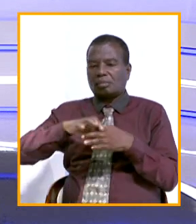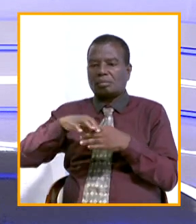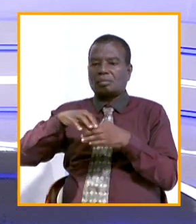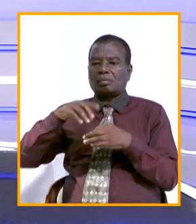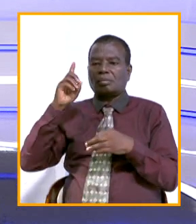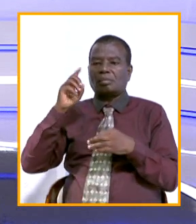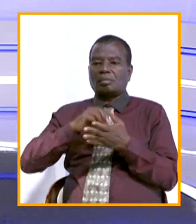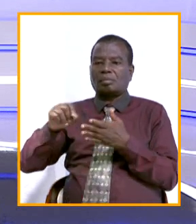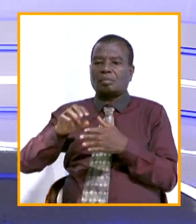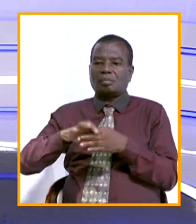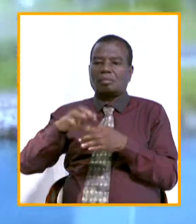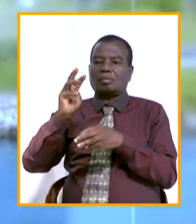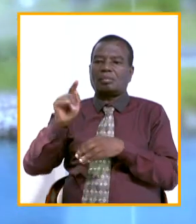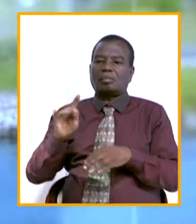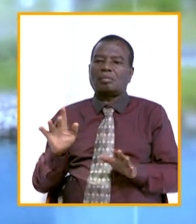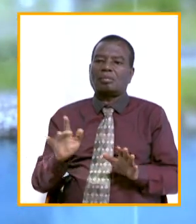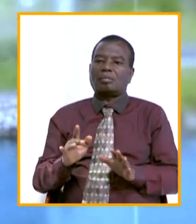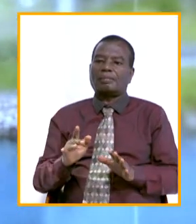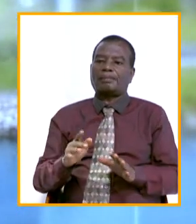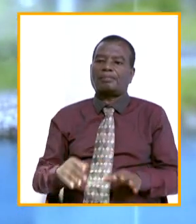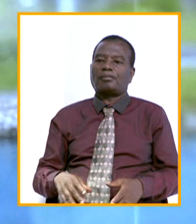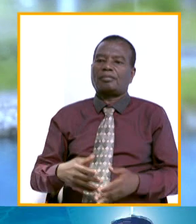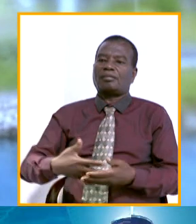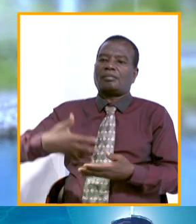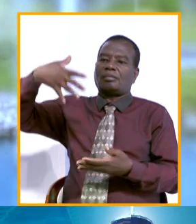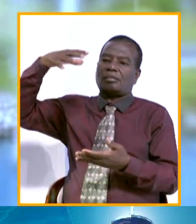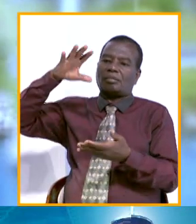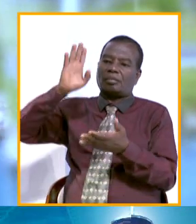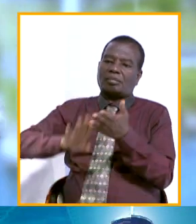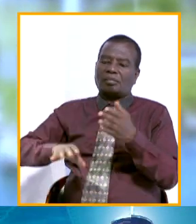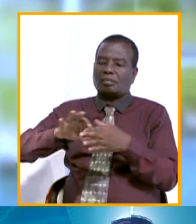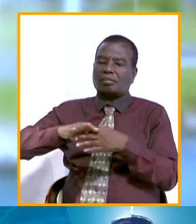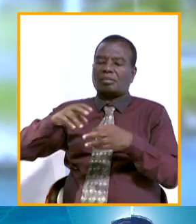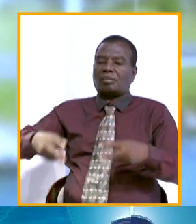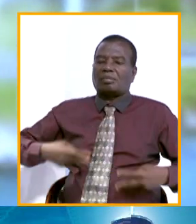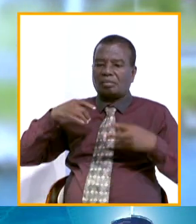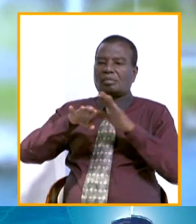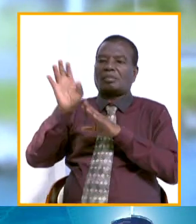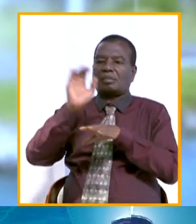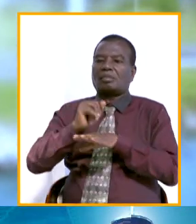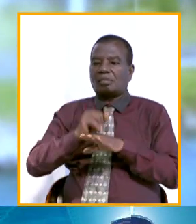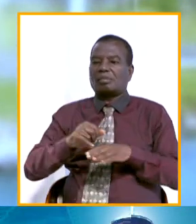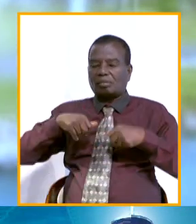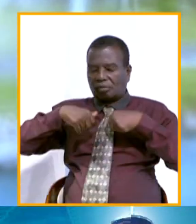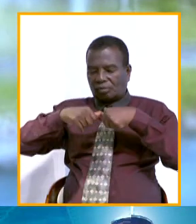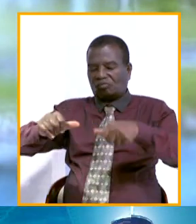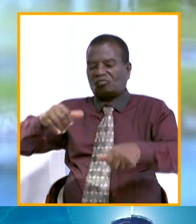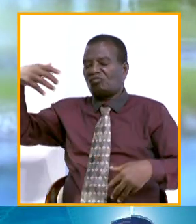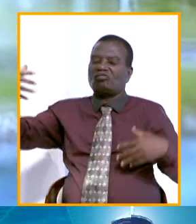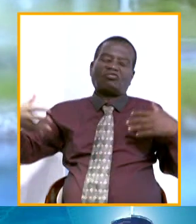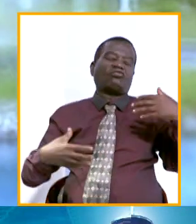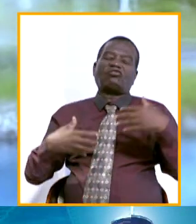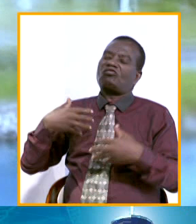rédaction de RTI. La cherté de la vie en Côte d'Ivoire continue d'exaspérer les populations et